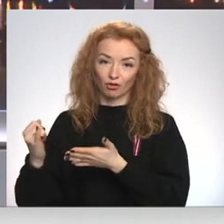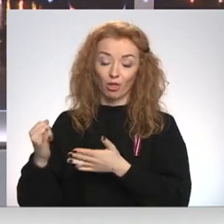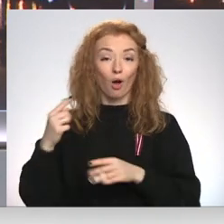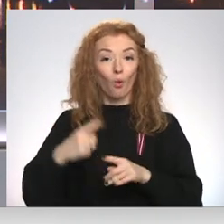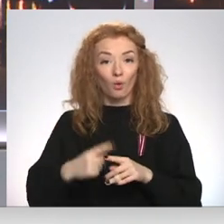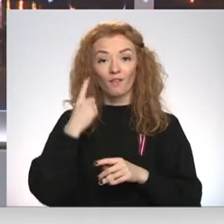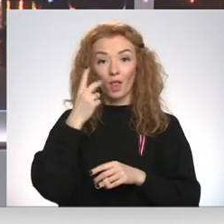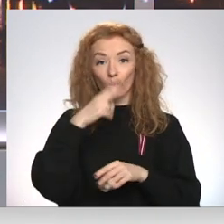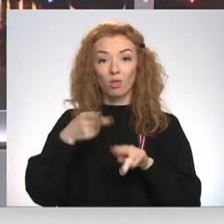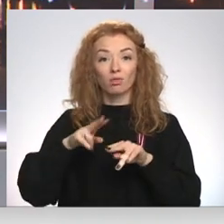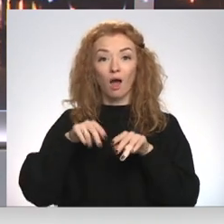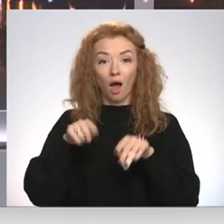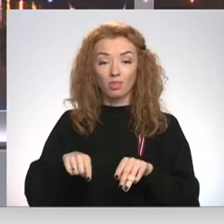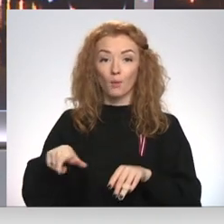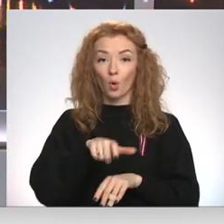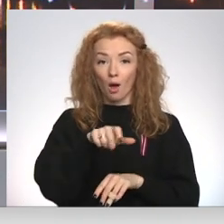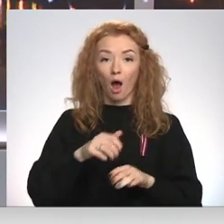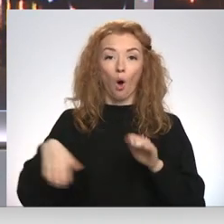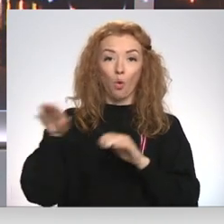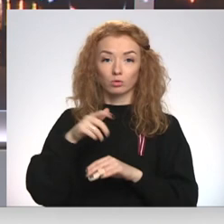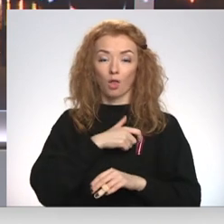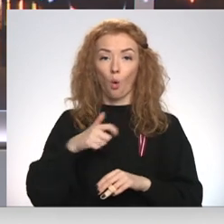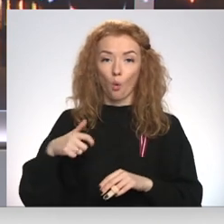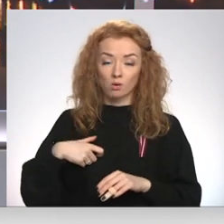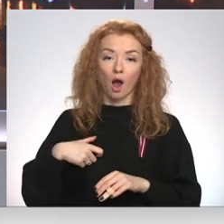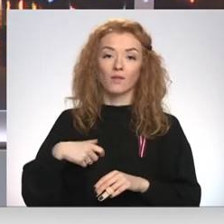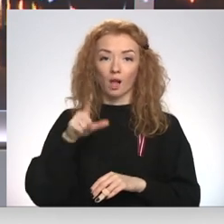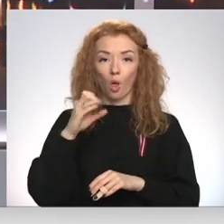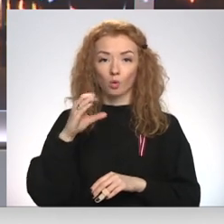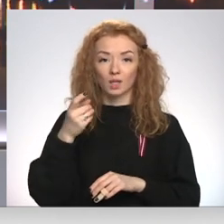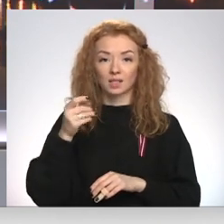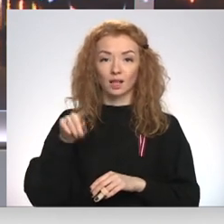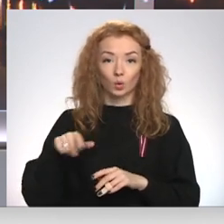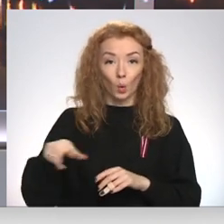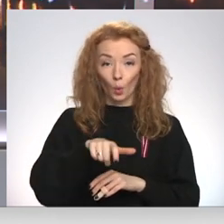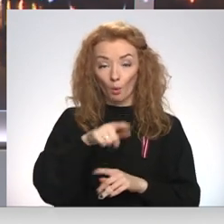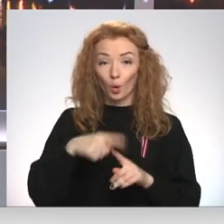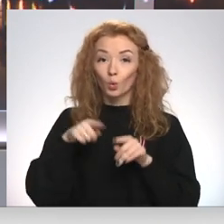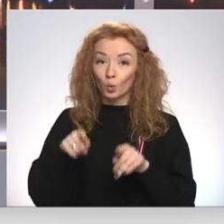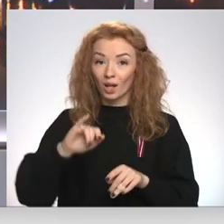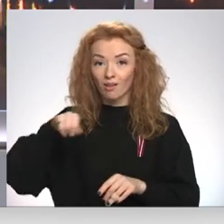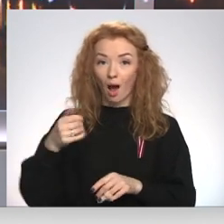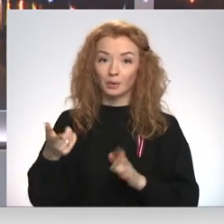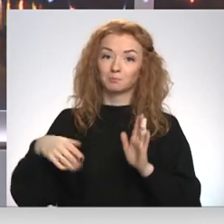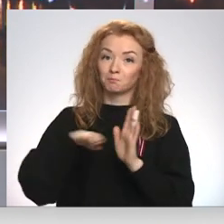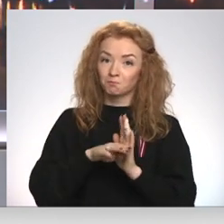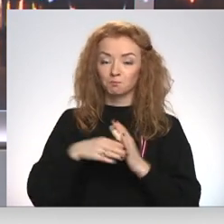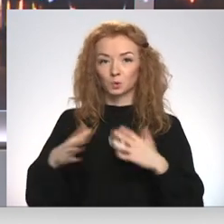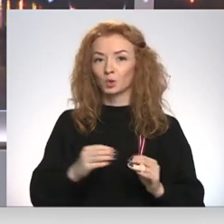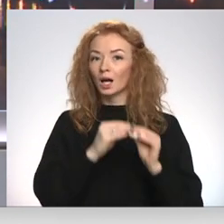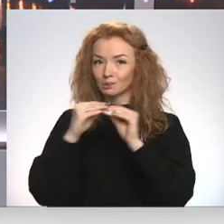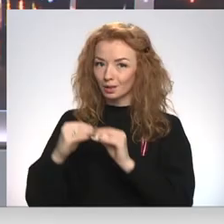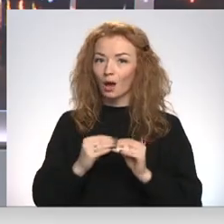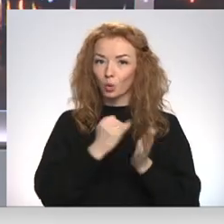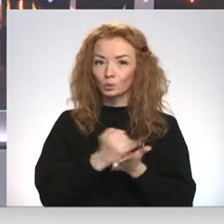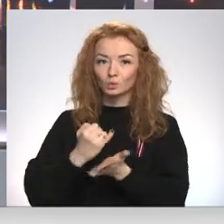no šādām upēm ir Augšdaugavas novada Laucesas upe, kuras sakopšanas darbos Jānis piedalās jau vairāk nekā 10